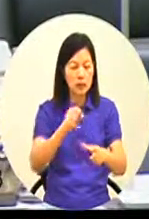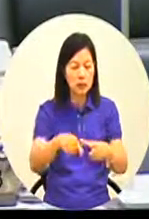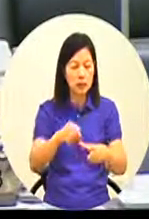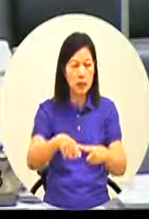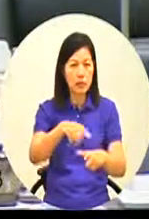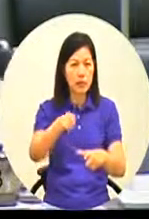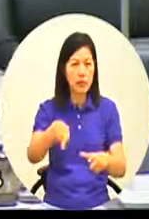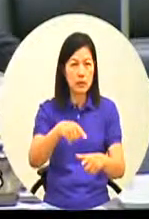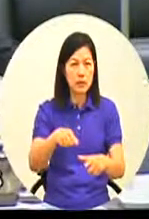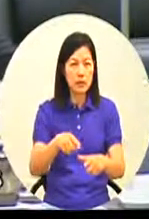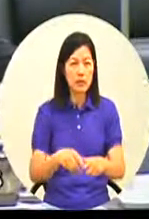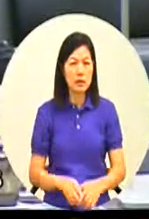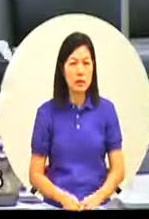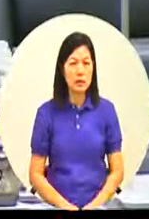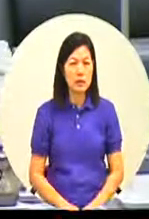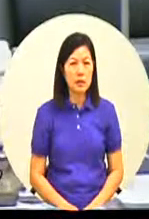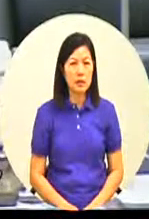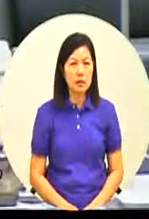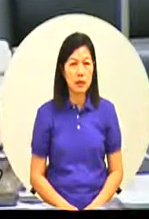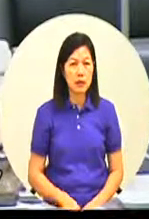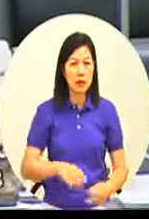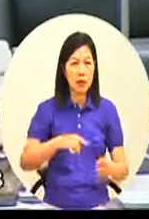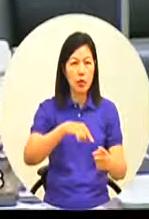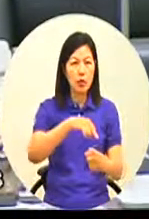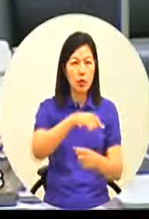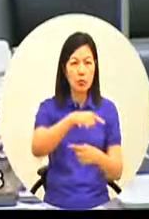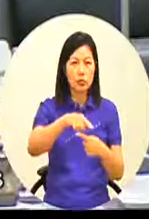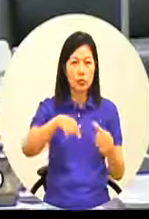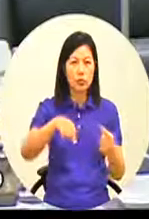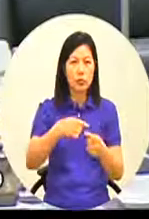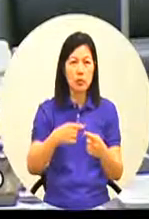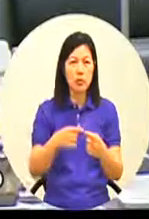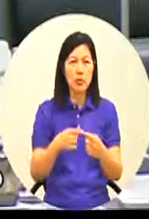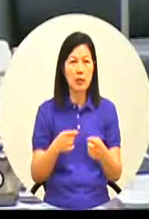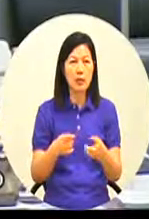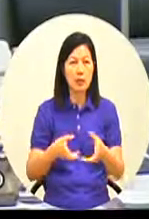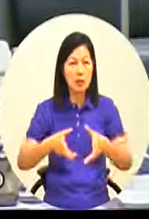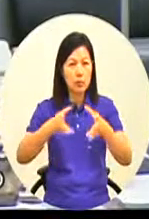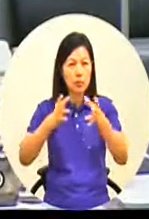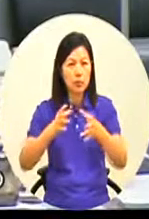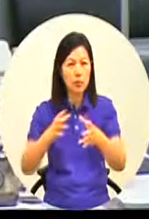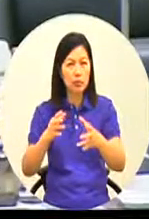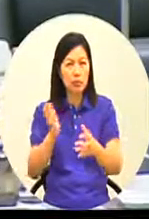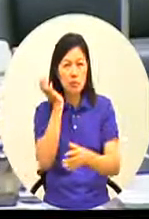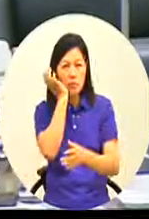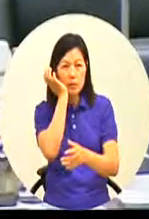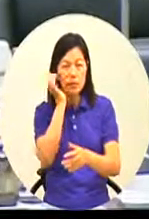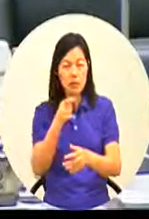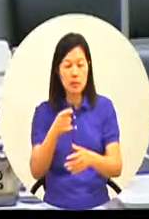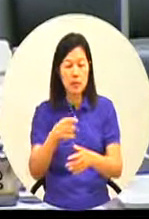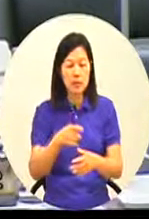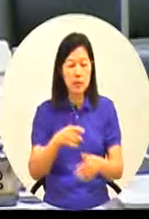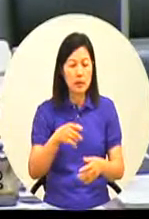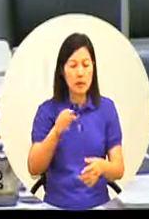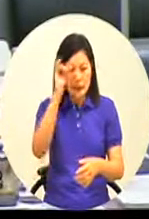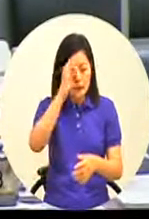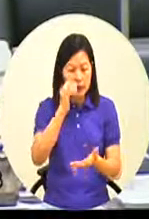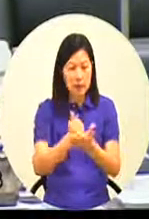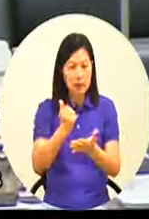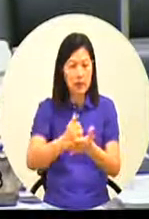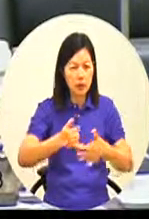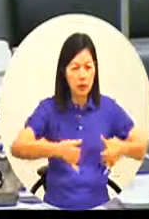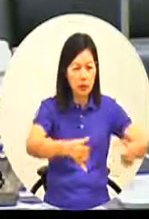那个叫做什么石，转炉石，对，已经有示范了，找几条道路来做示范，而且我们看